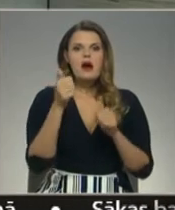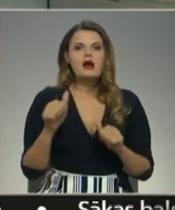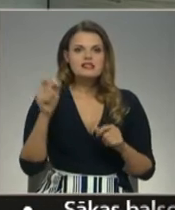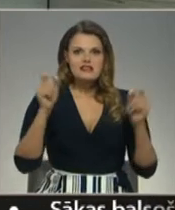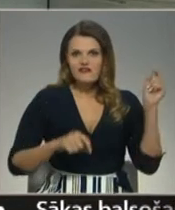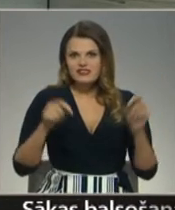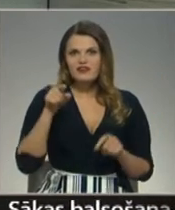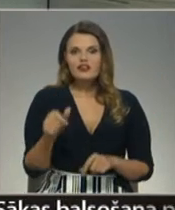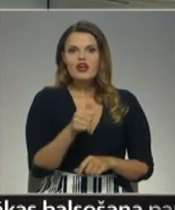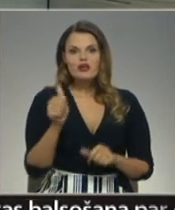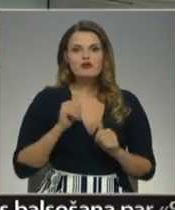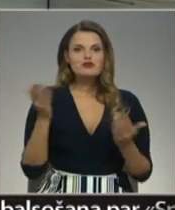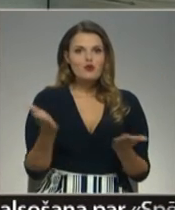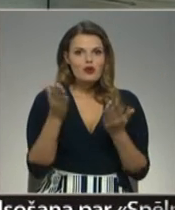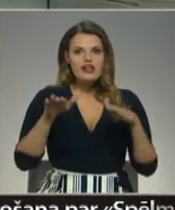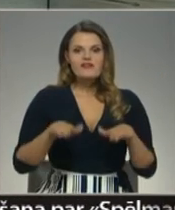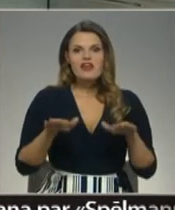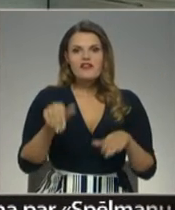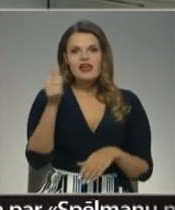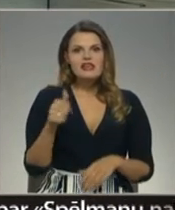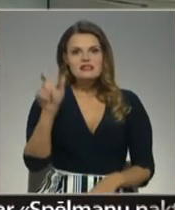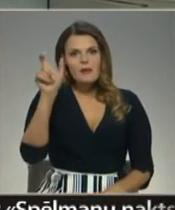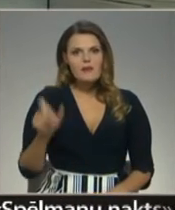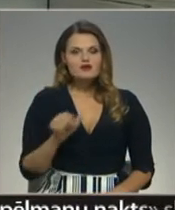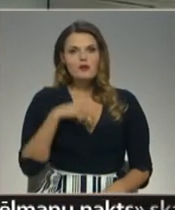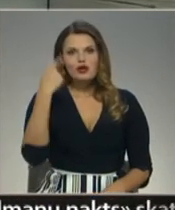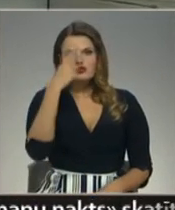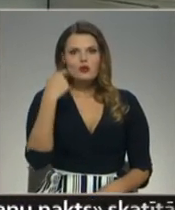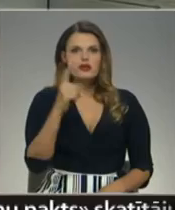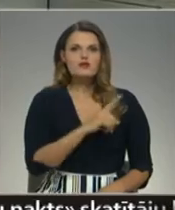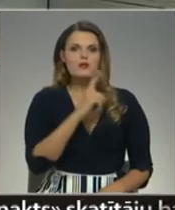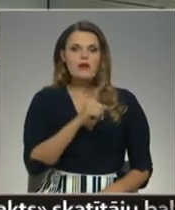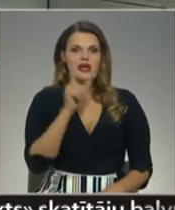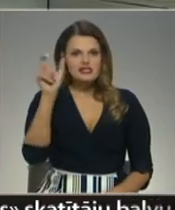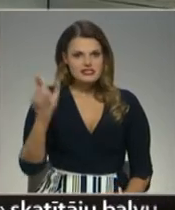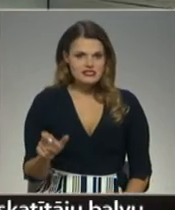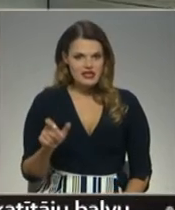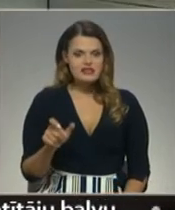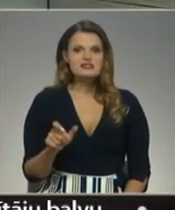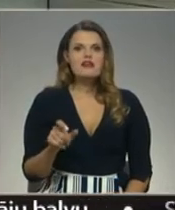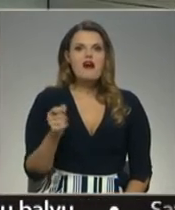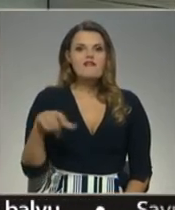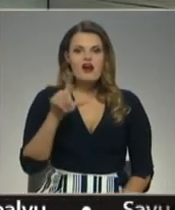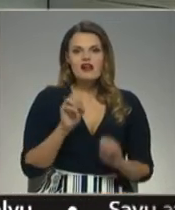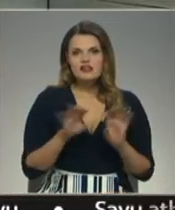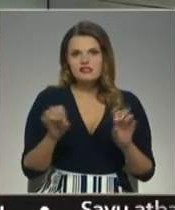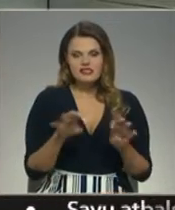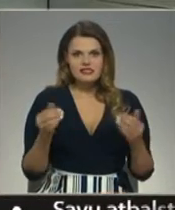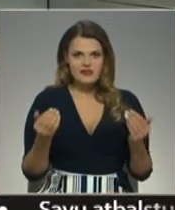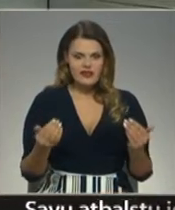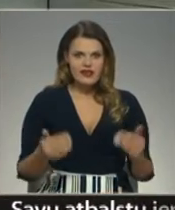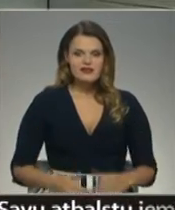mākslas festivāls. Tajā īpaši godināts vietējais mākslinieks un pašportretu meistars Roberts Stārosta. Vairāk stāsta